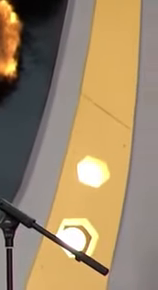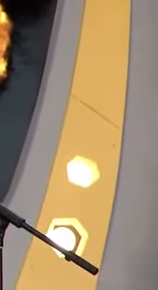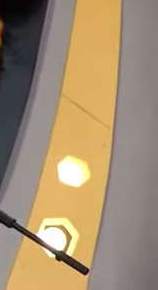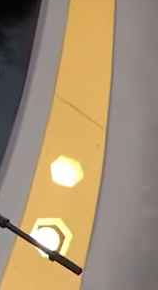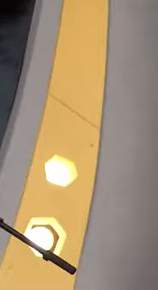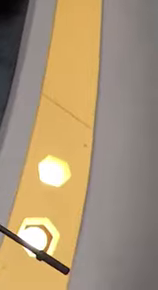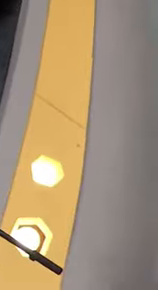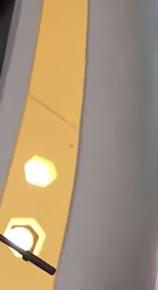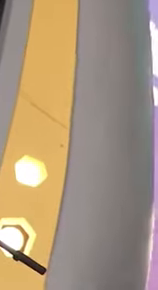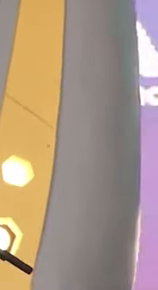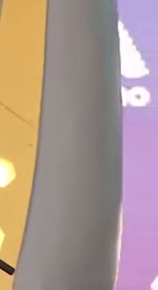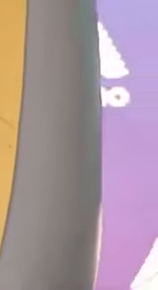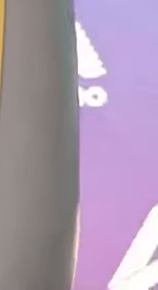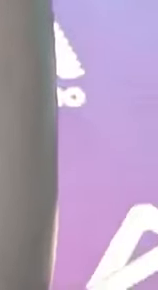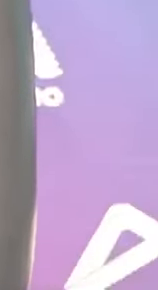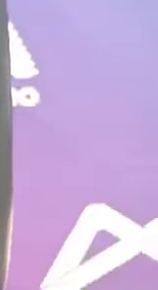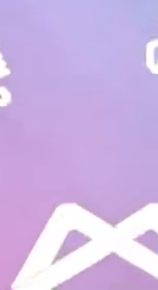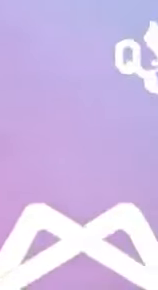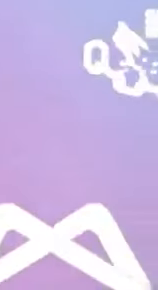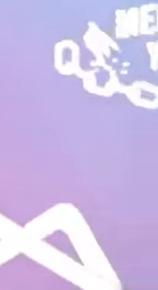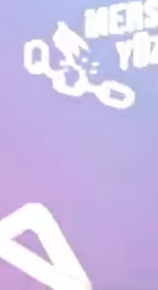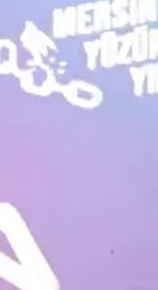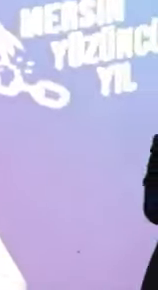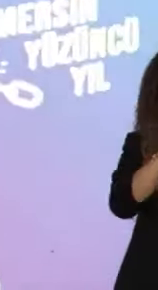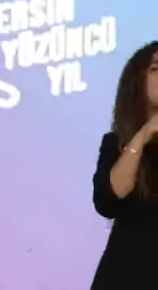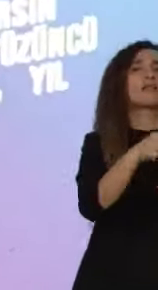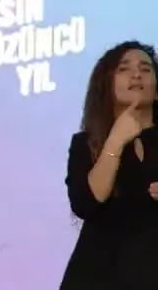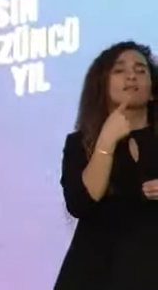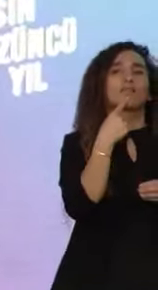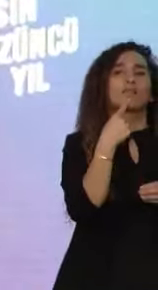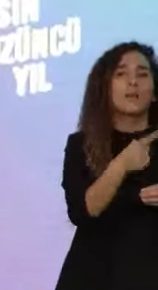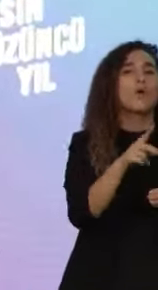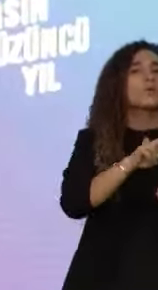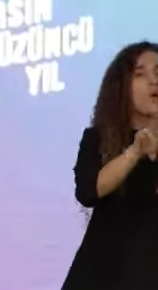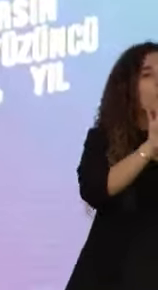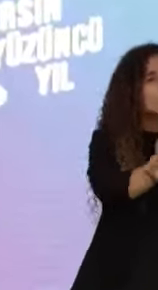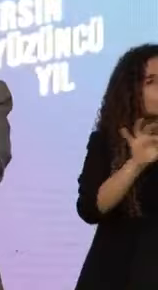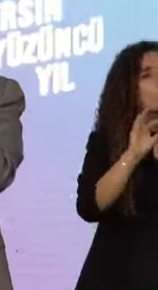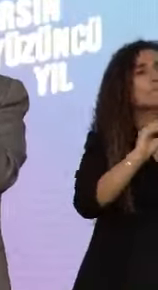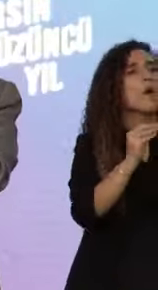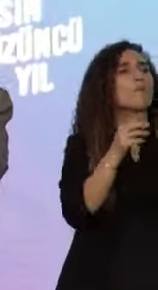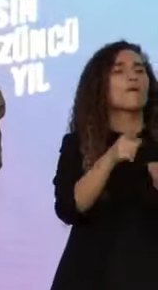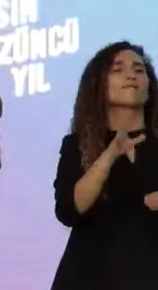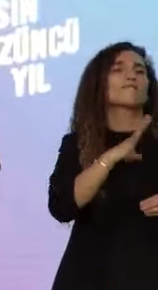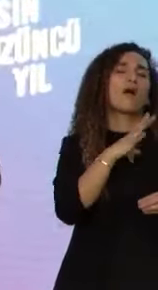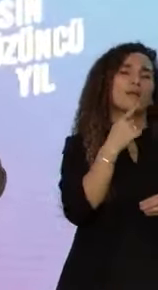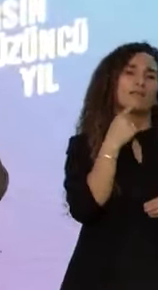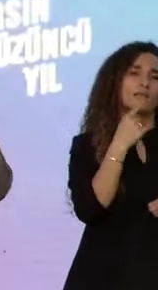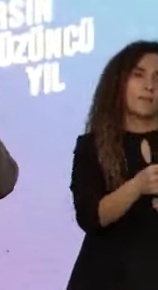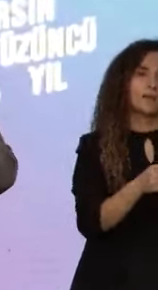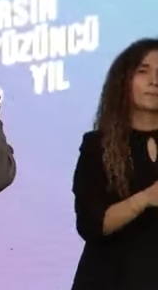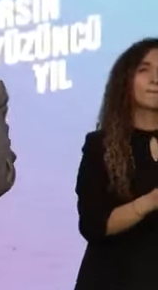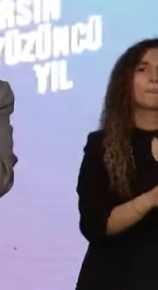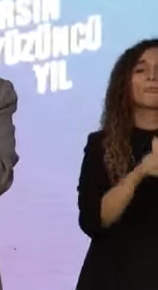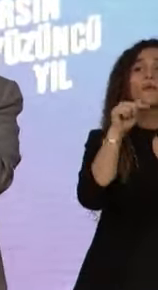Haksızlık problemi var demektir. İsraf problemi var demektir. Yolsuzluk problemi var demektir.